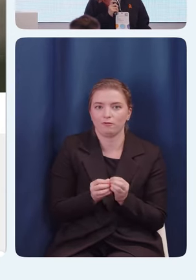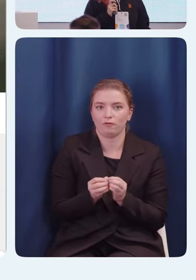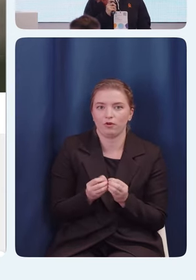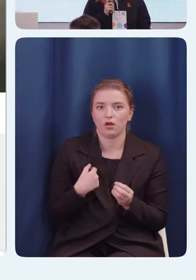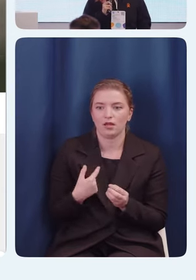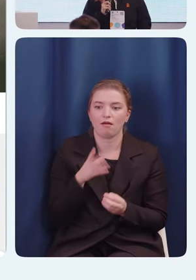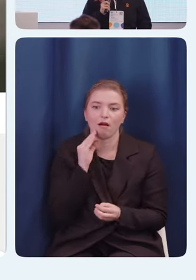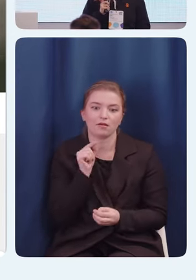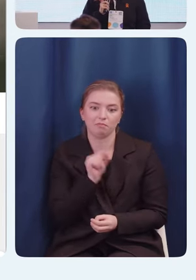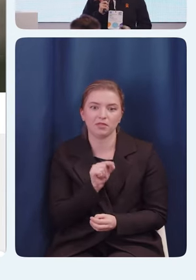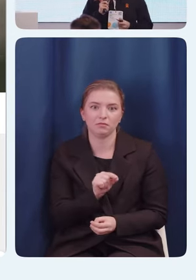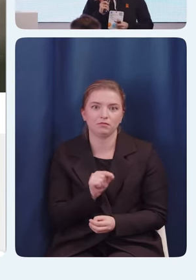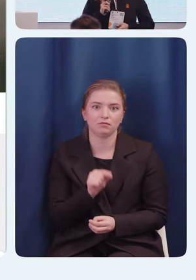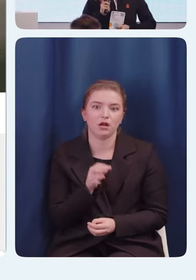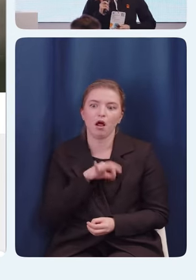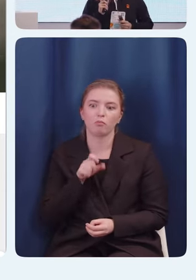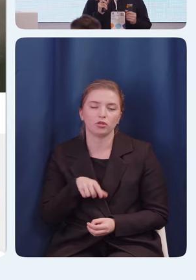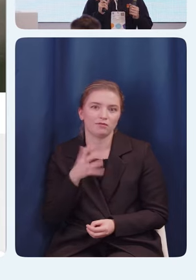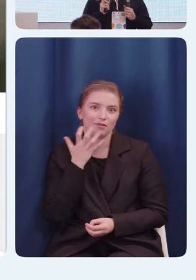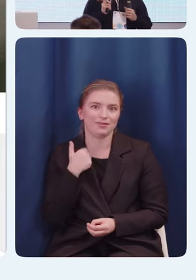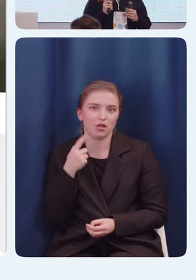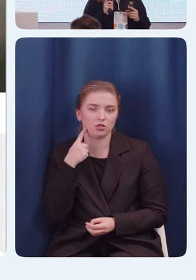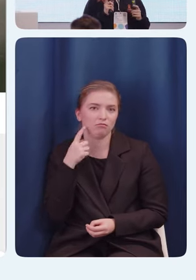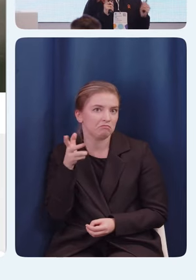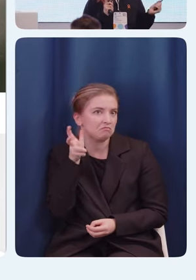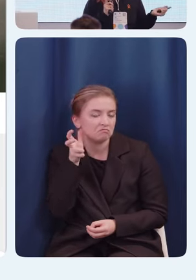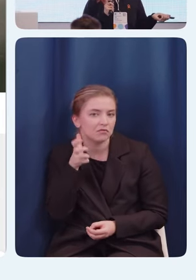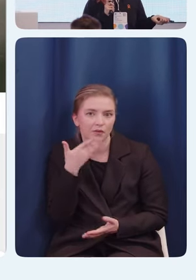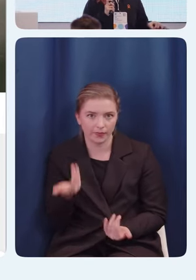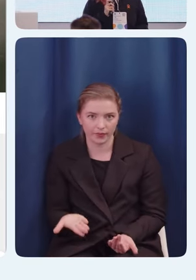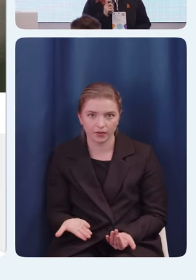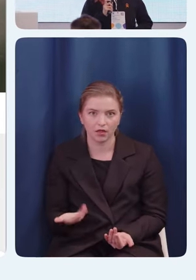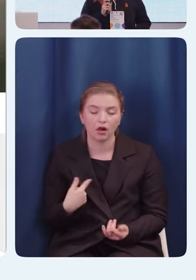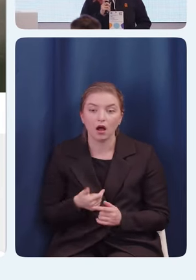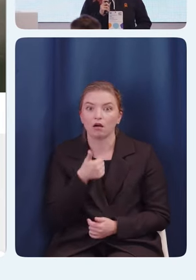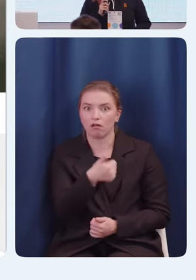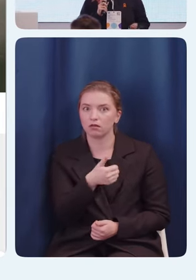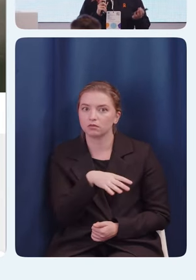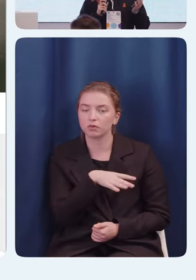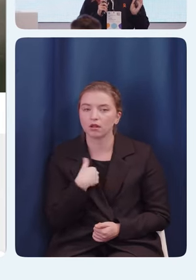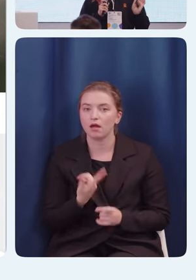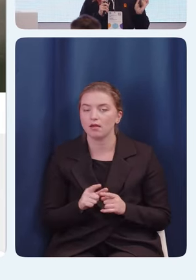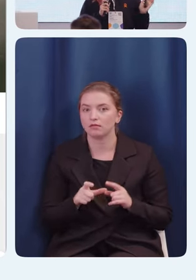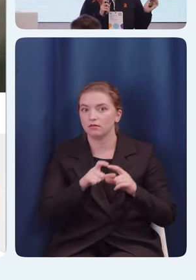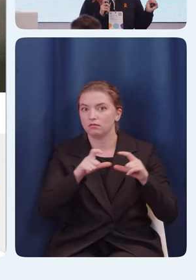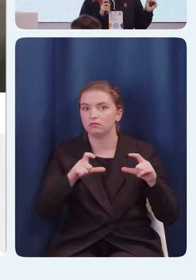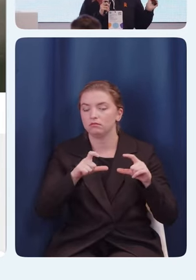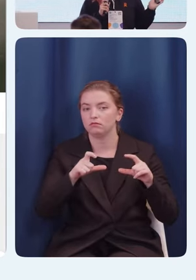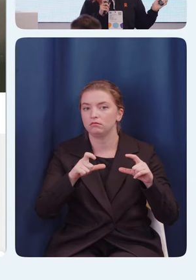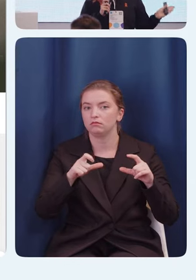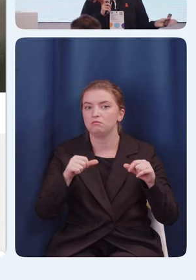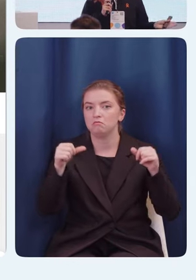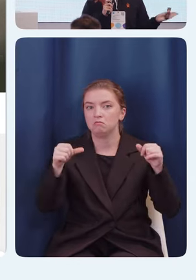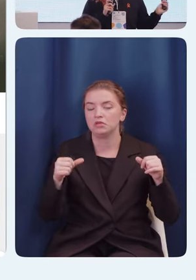действие. При этом эта запись, которую он поставил «Класс», отображается у него